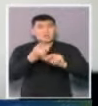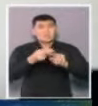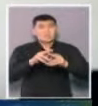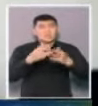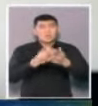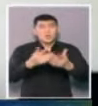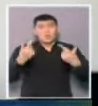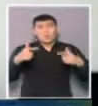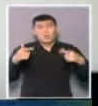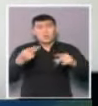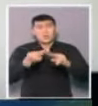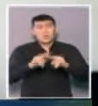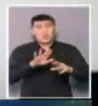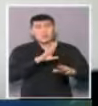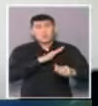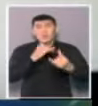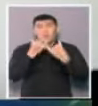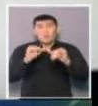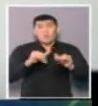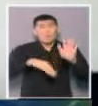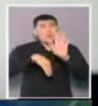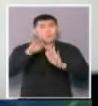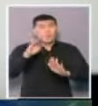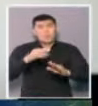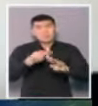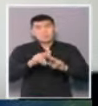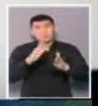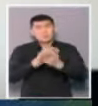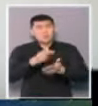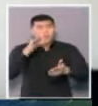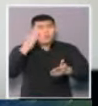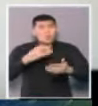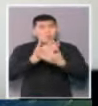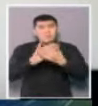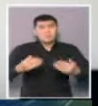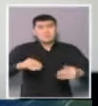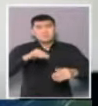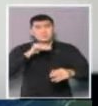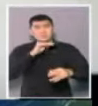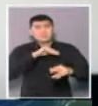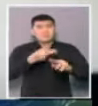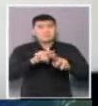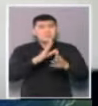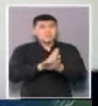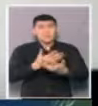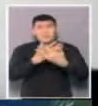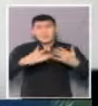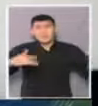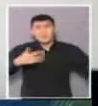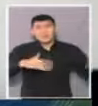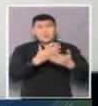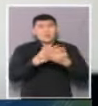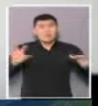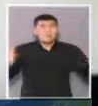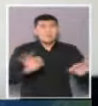других композиторов. Был поражен его высокой техникой игры, умением донести до слушателей глубокую философию множества сыгранных